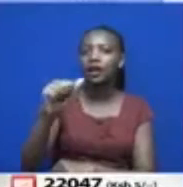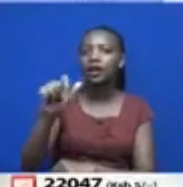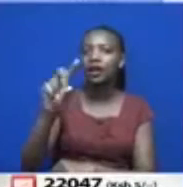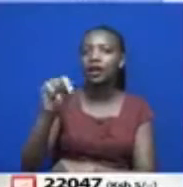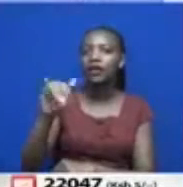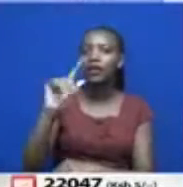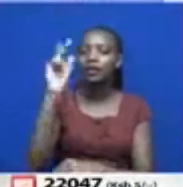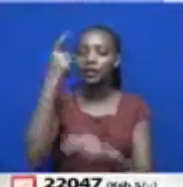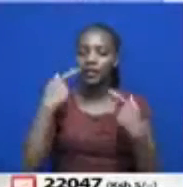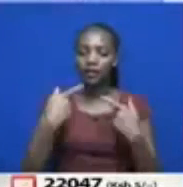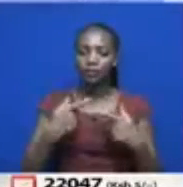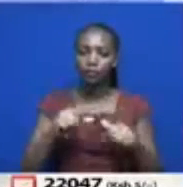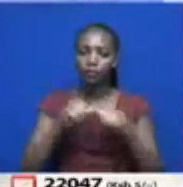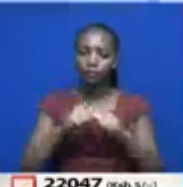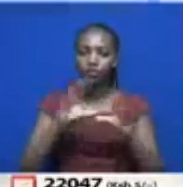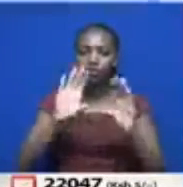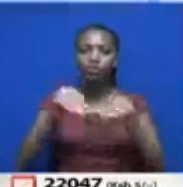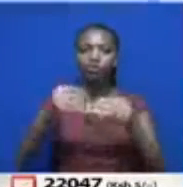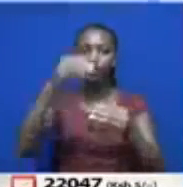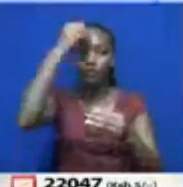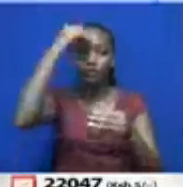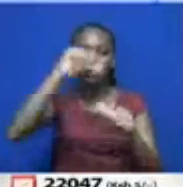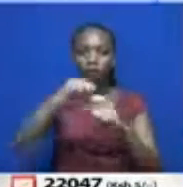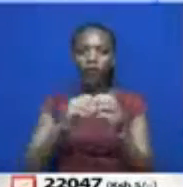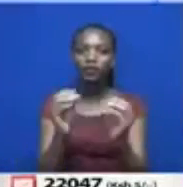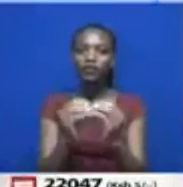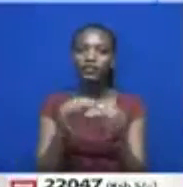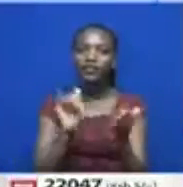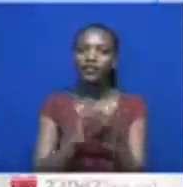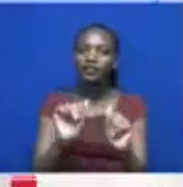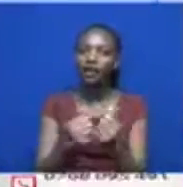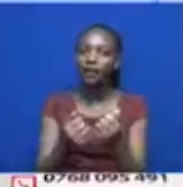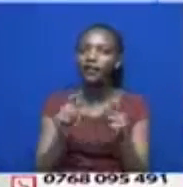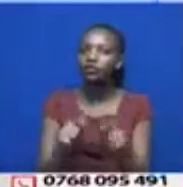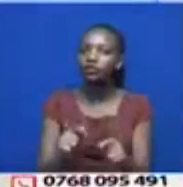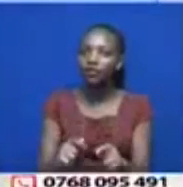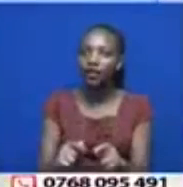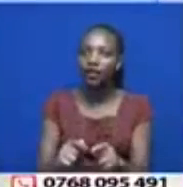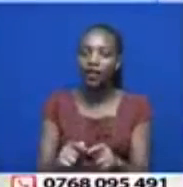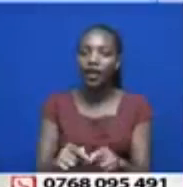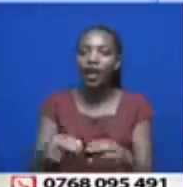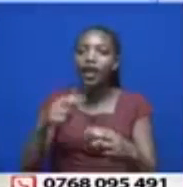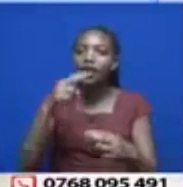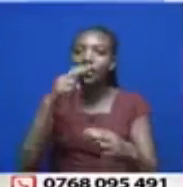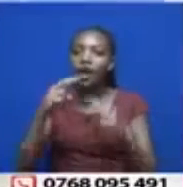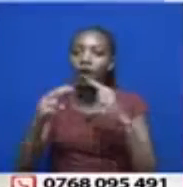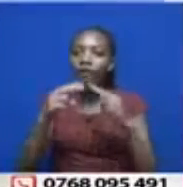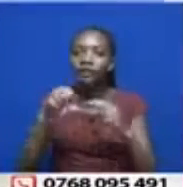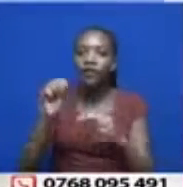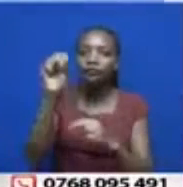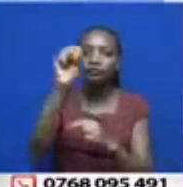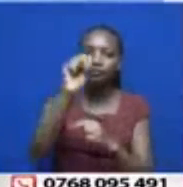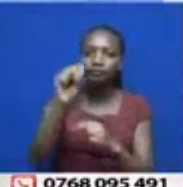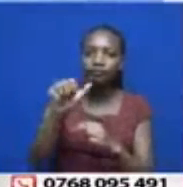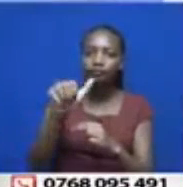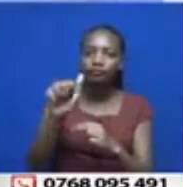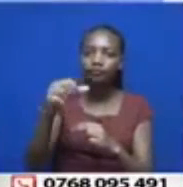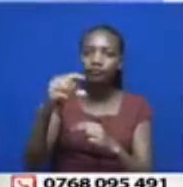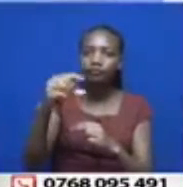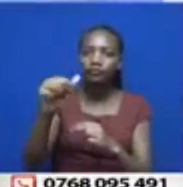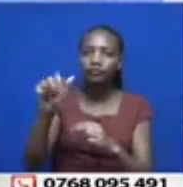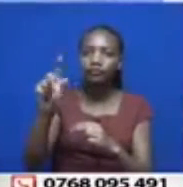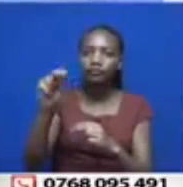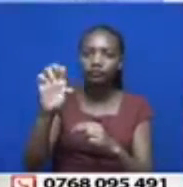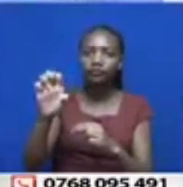wanazidi kutoa hisia mbalimbali kutokana na mkutano ambao unaendelea sasa hivi katika hoteli ya Sagana. Na hisia tu ni